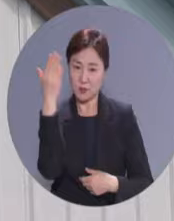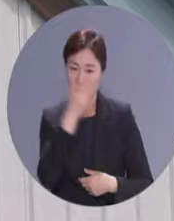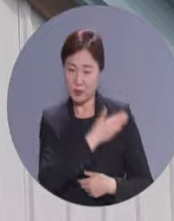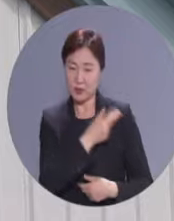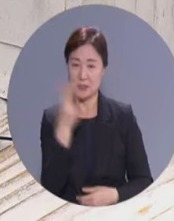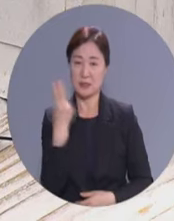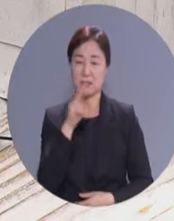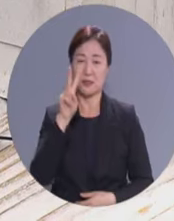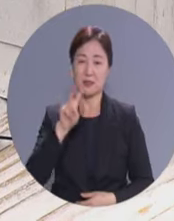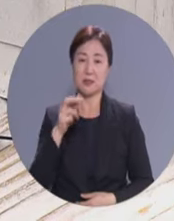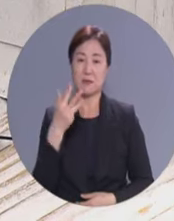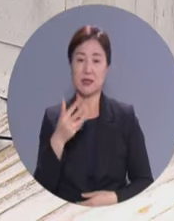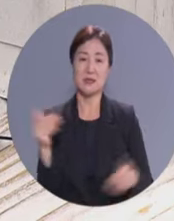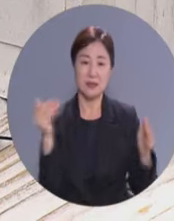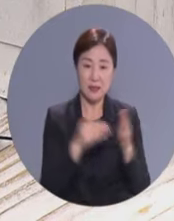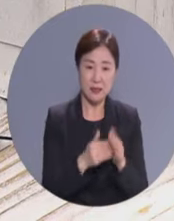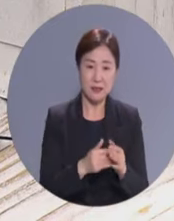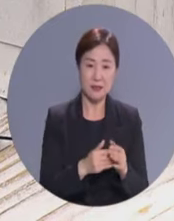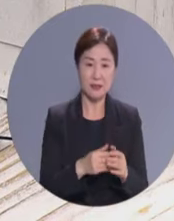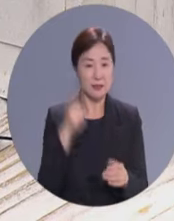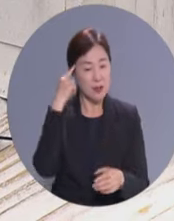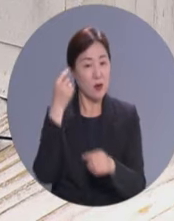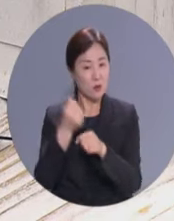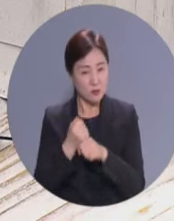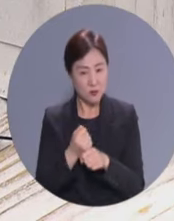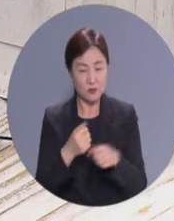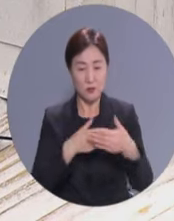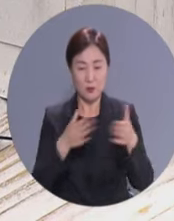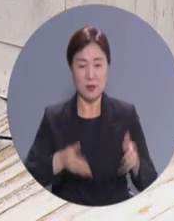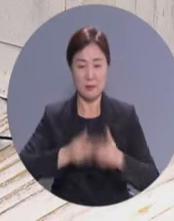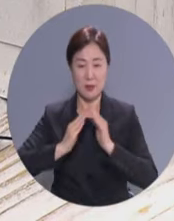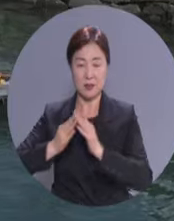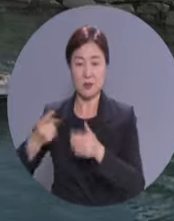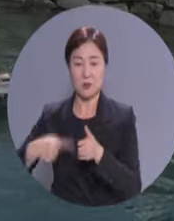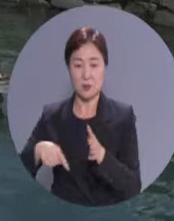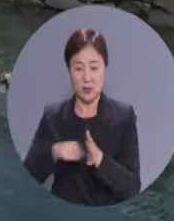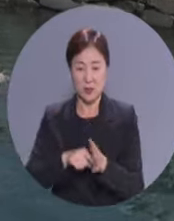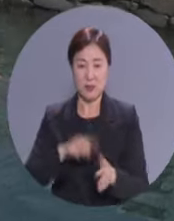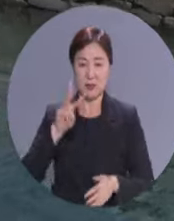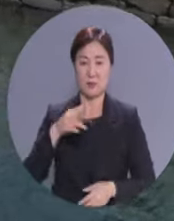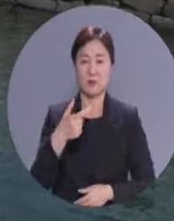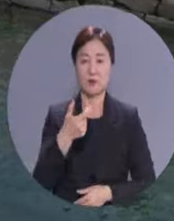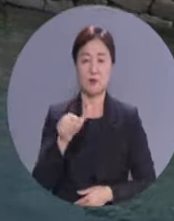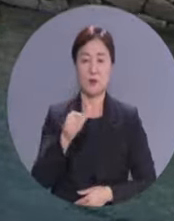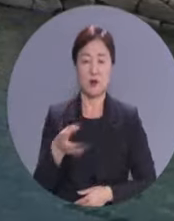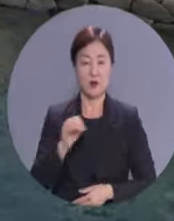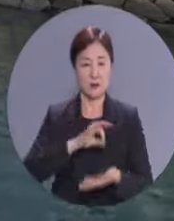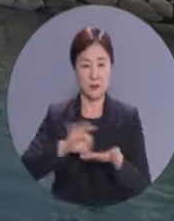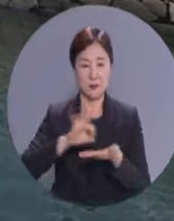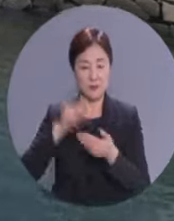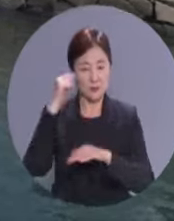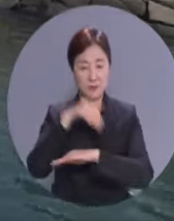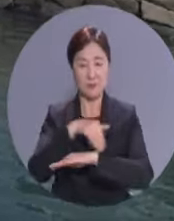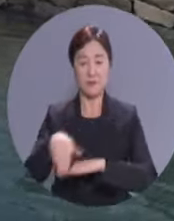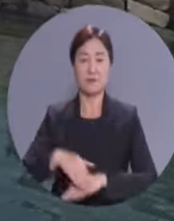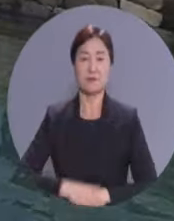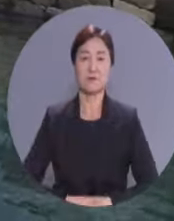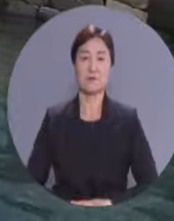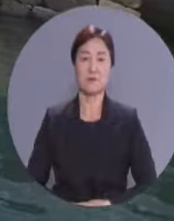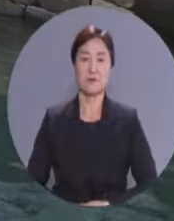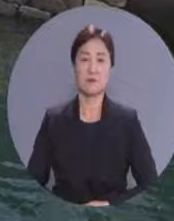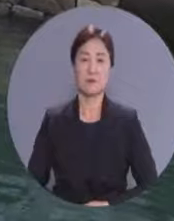2028년까지 학술 연구와 공간 조성을 위해 360억 원을 투입할 계획입니다 MBC 뉴스